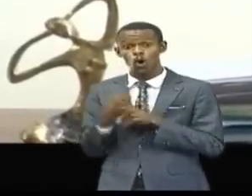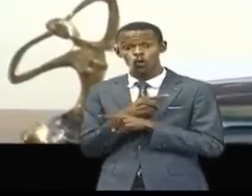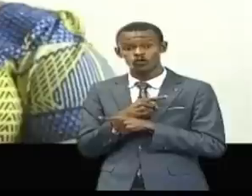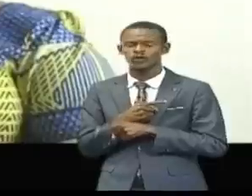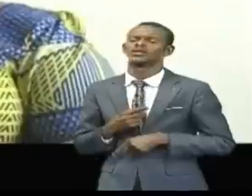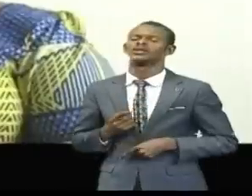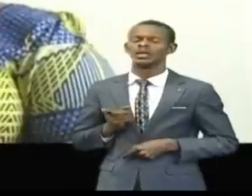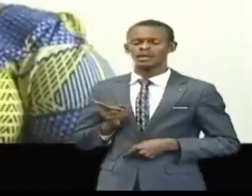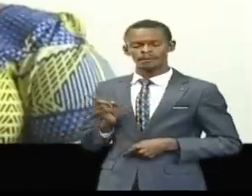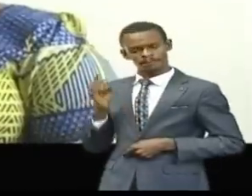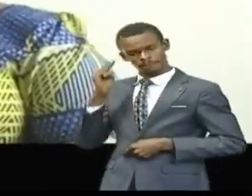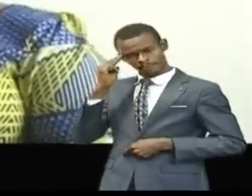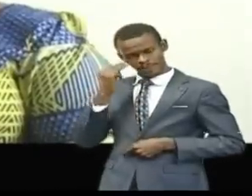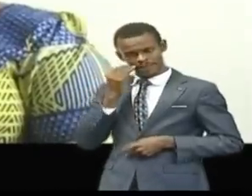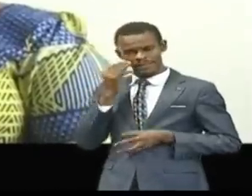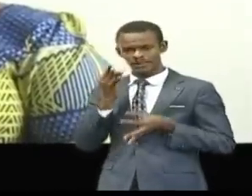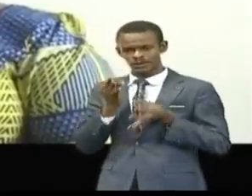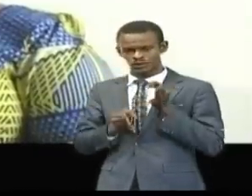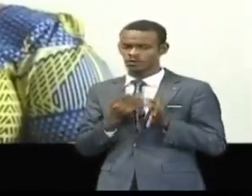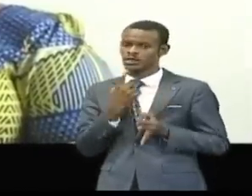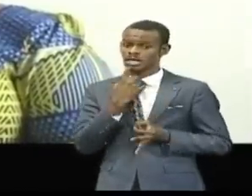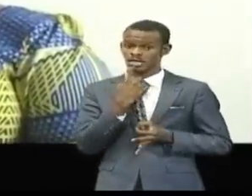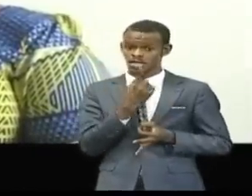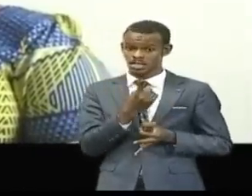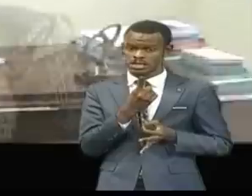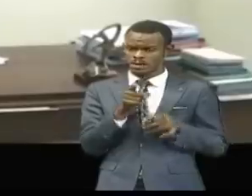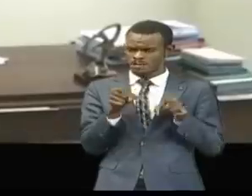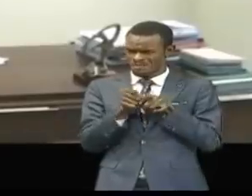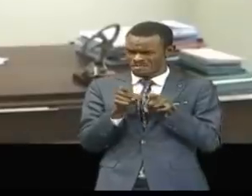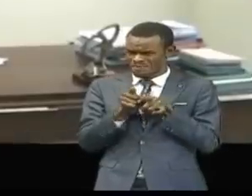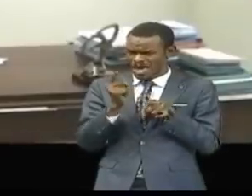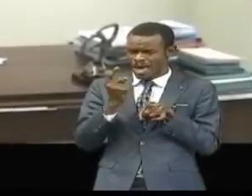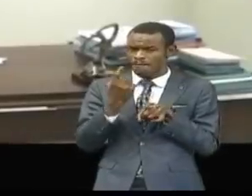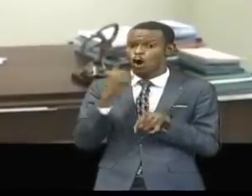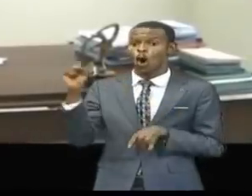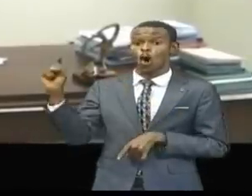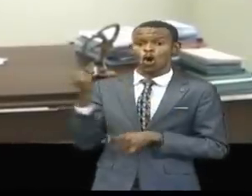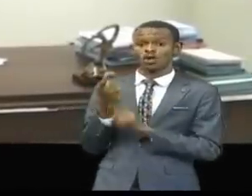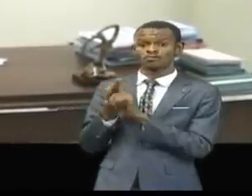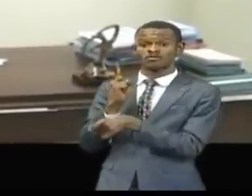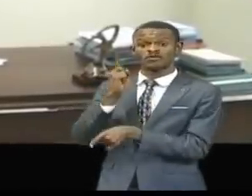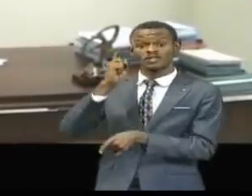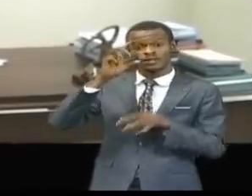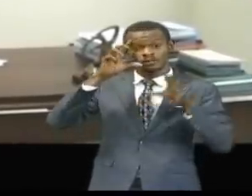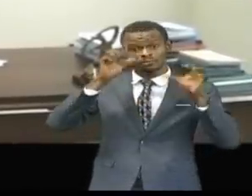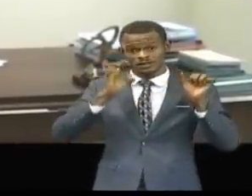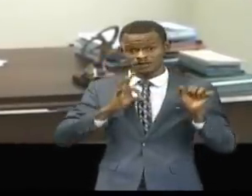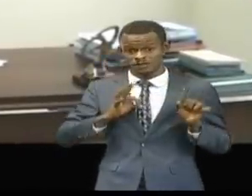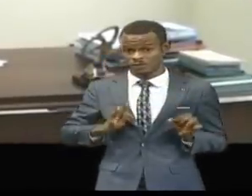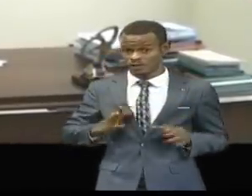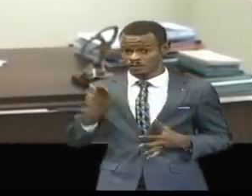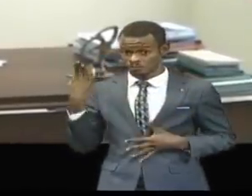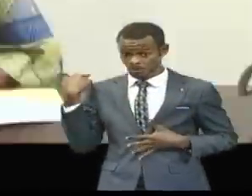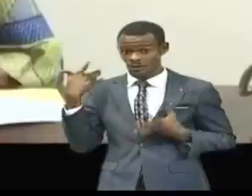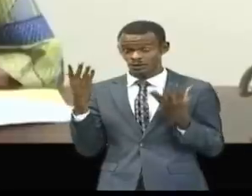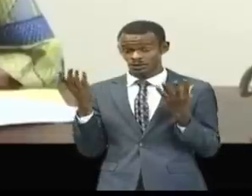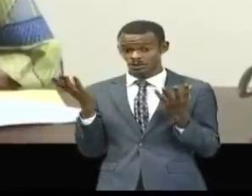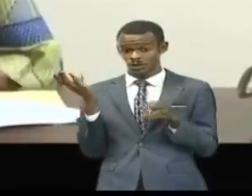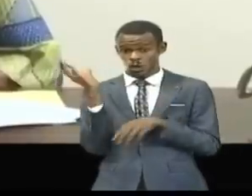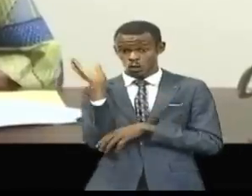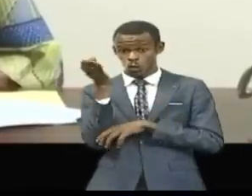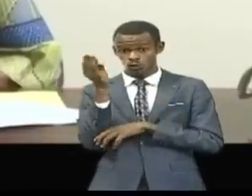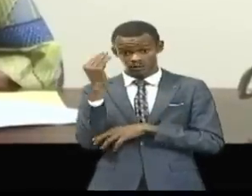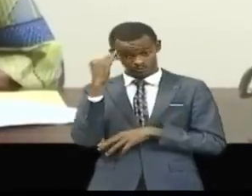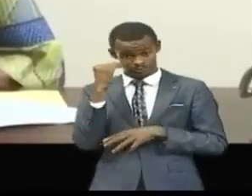consécutivement aux recommandations du président de la République formulées au cours de la 41e réunion du Conseil des ministres, qu'elle a eu des